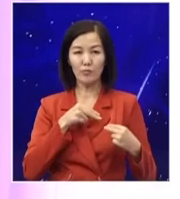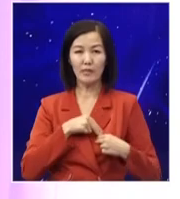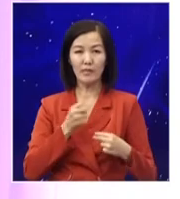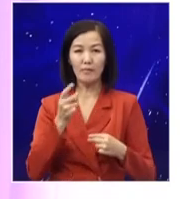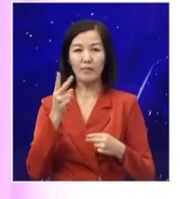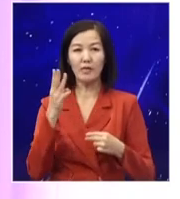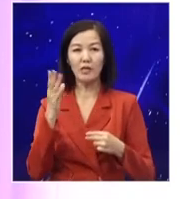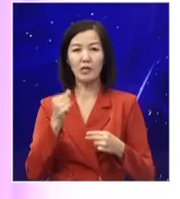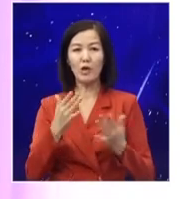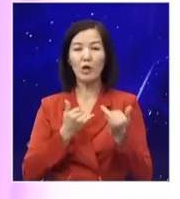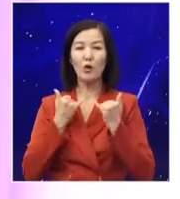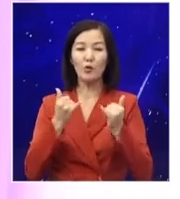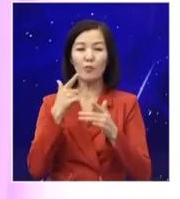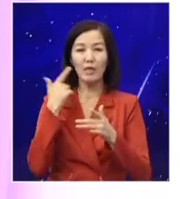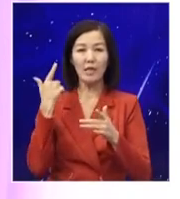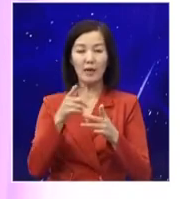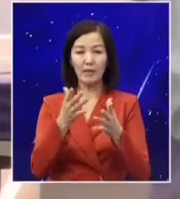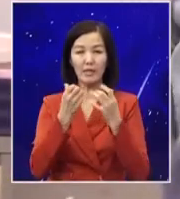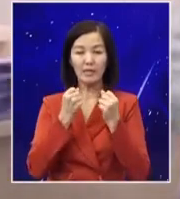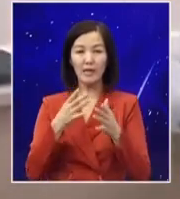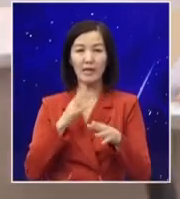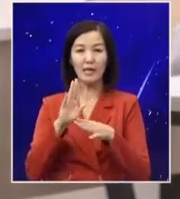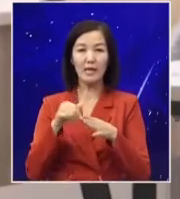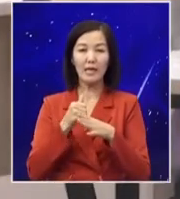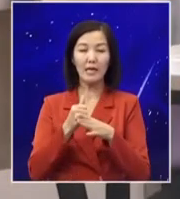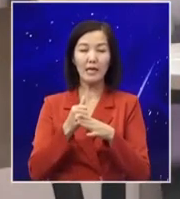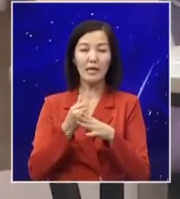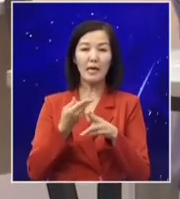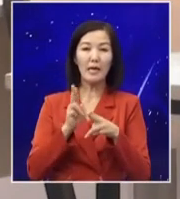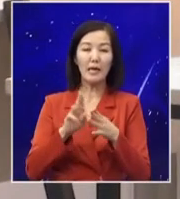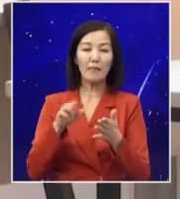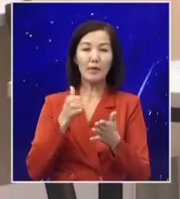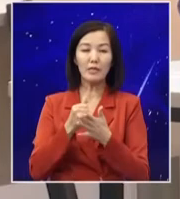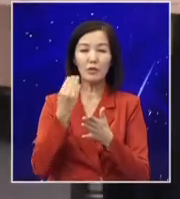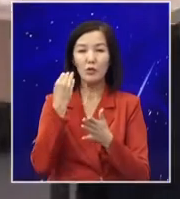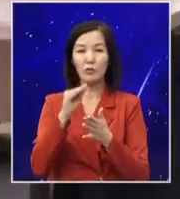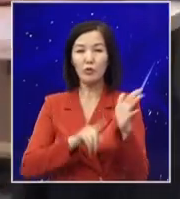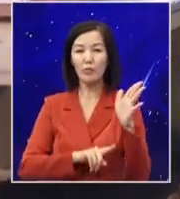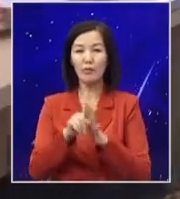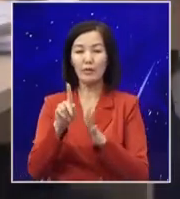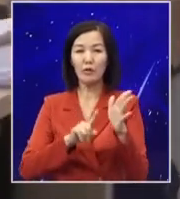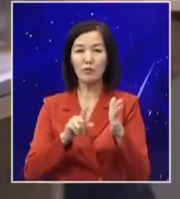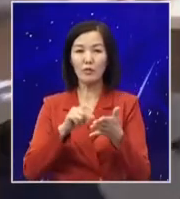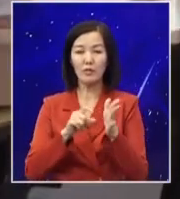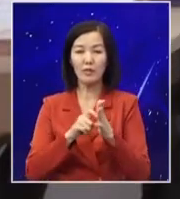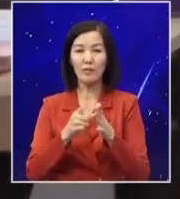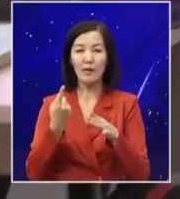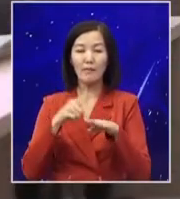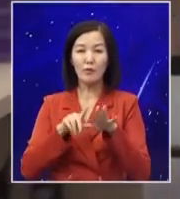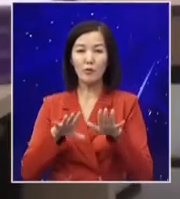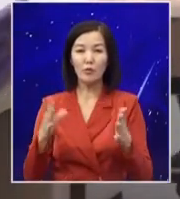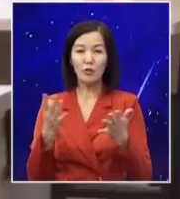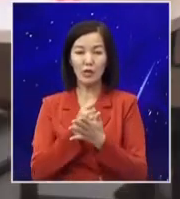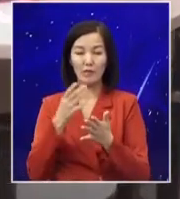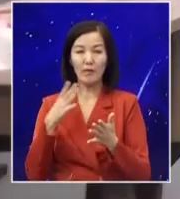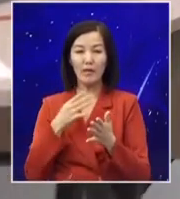Бірнеше құрмет грамоталарының иесі. Ең бастысы, Алия Дүйсенбекова облыстық үздік бастауыш сынып мұғалімі байқауының бас жеңімпазы.